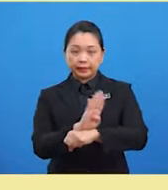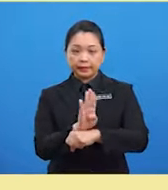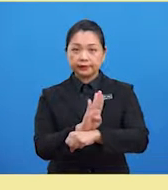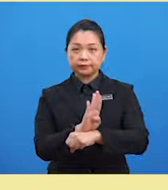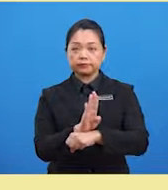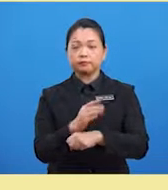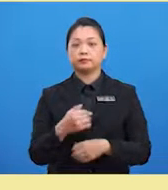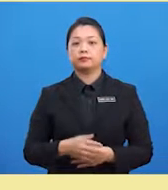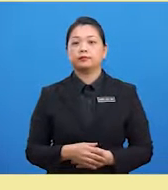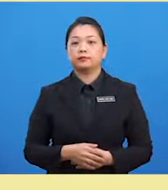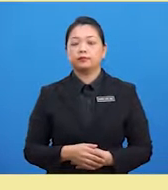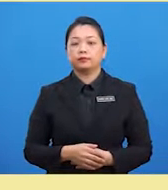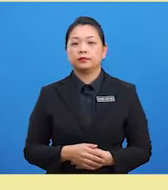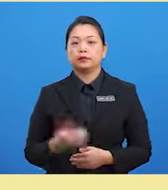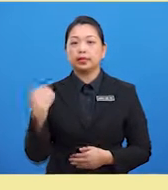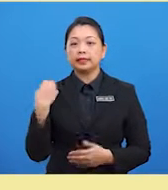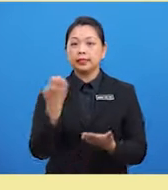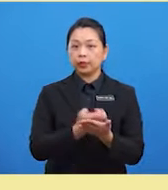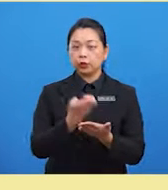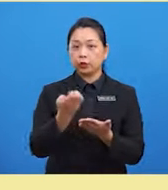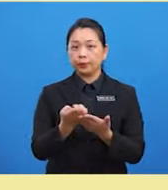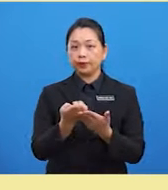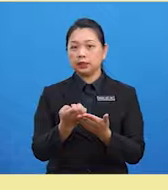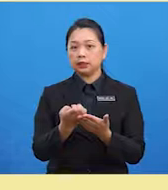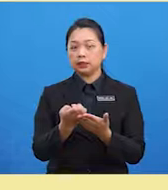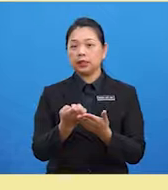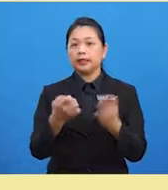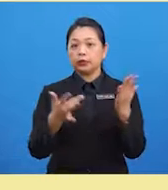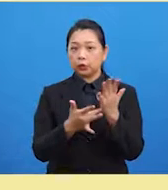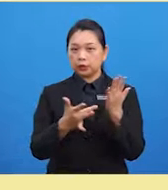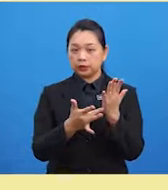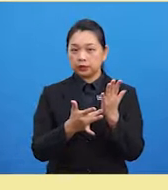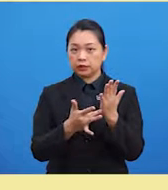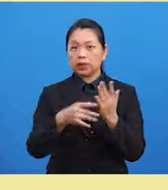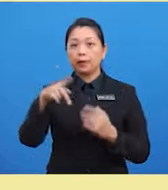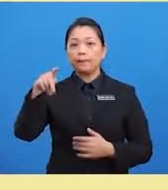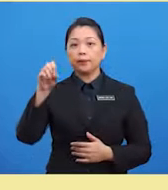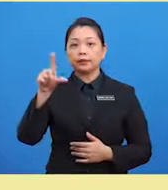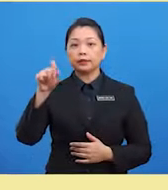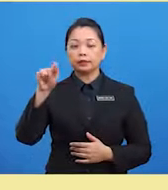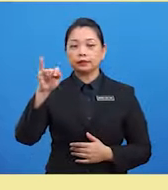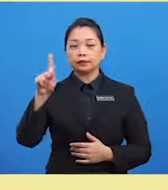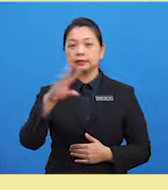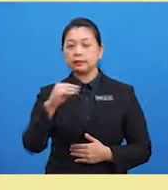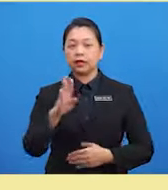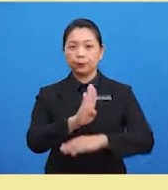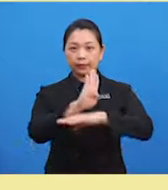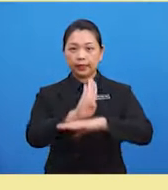termasuklah persekitaran ekonomi, teknologi, politik dan budaya.